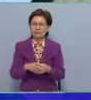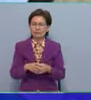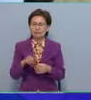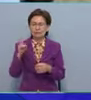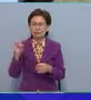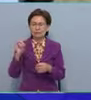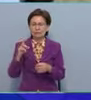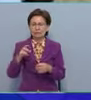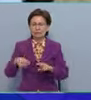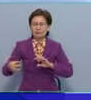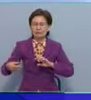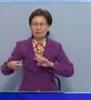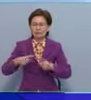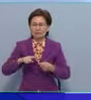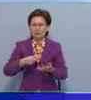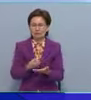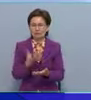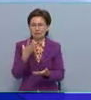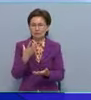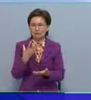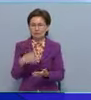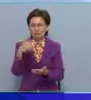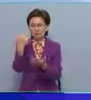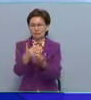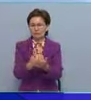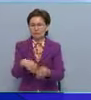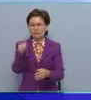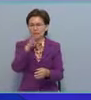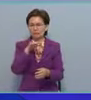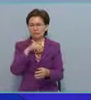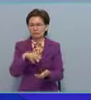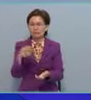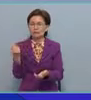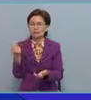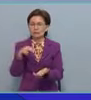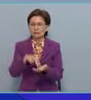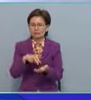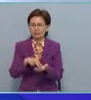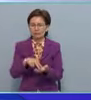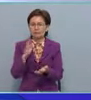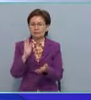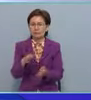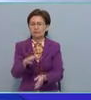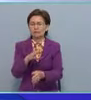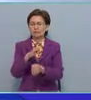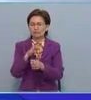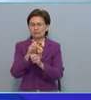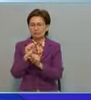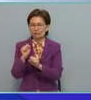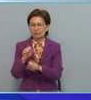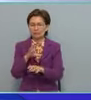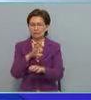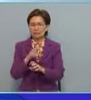халықтың қалтасын қағады. Алайда сала мамандары қатты отын құнының тұрақтылығы сақталады деп отыр. Темір жол станцияларының қоймаларына келіп